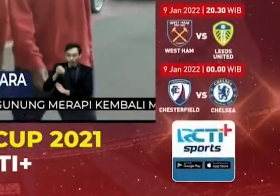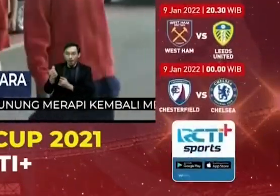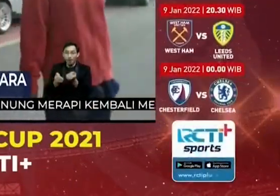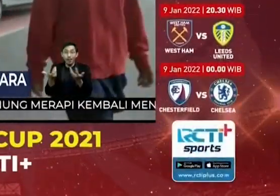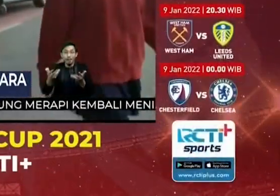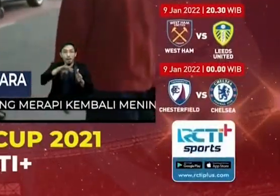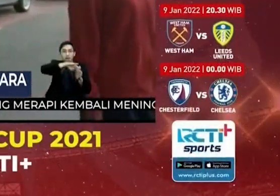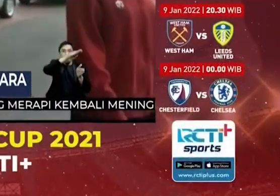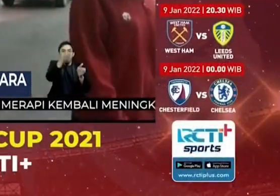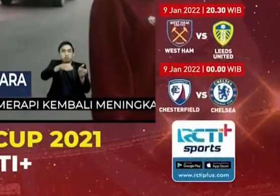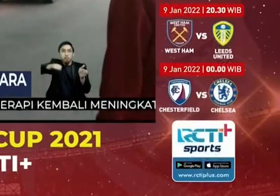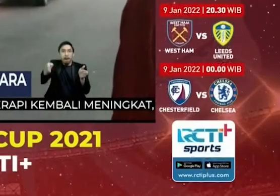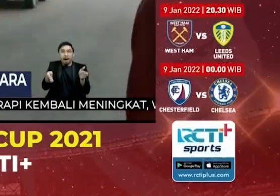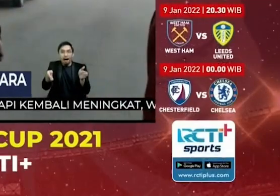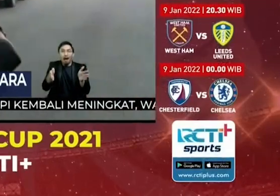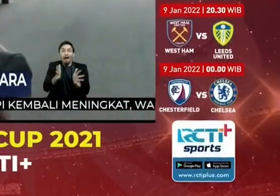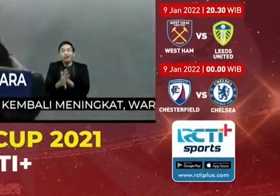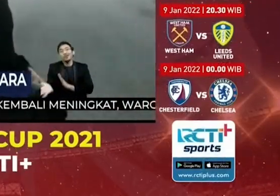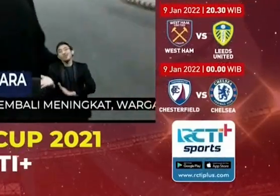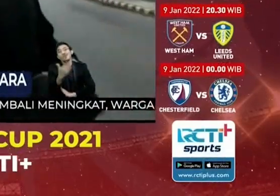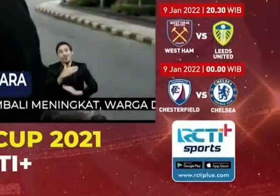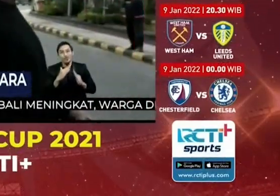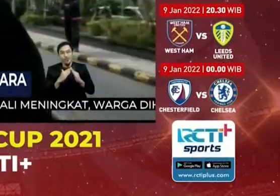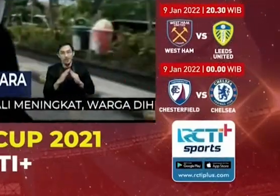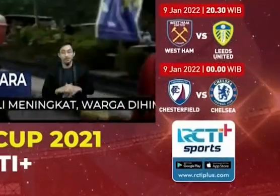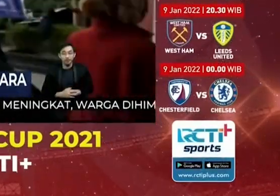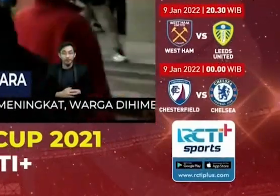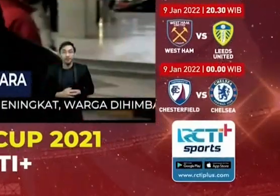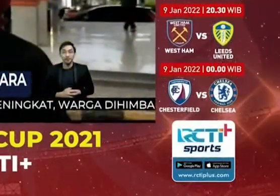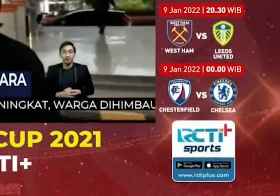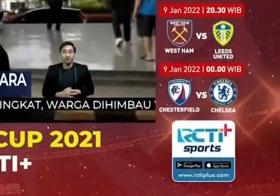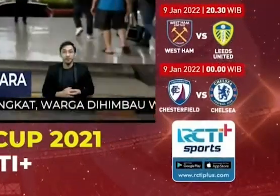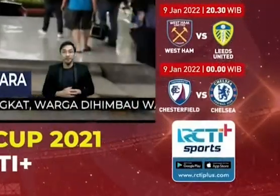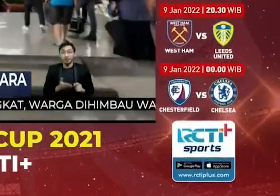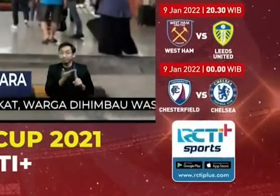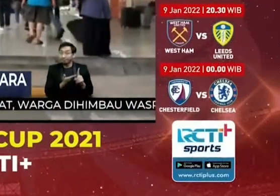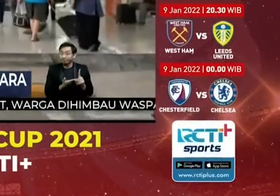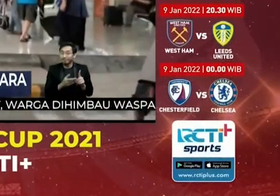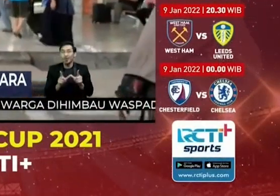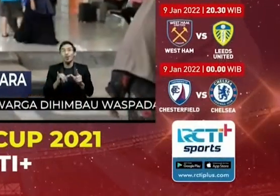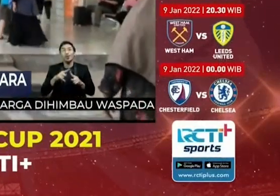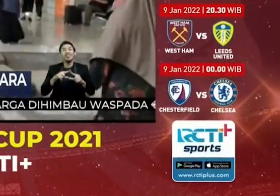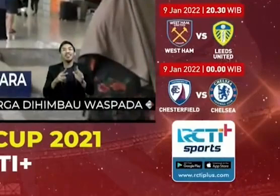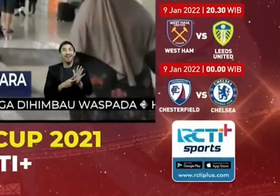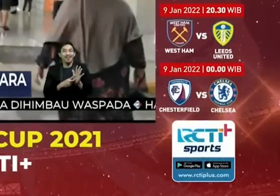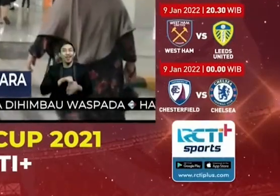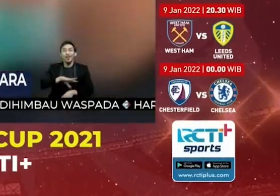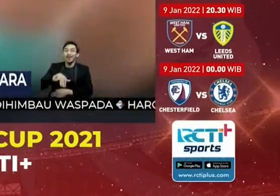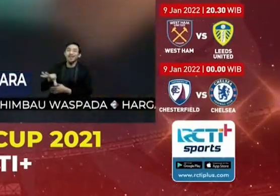rumah orang tuanya. Salah satu bintang di Piala AFF 2020 ini dijemput dengan mobil bak